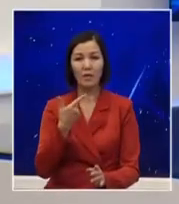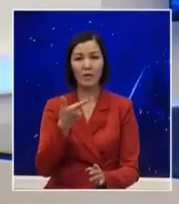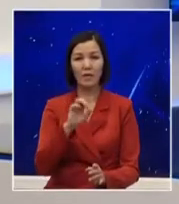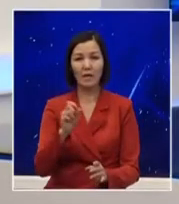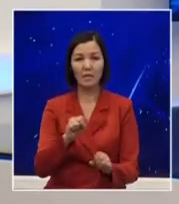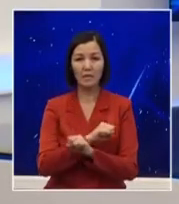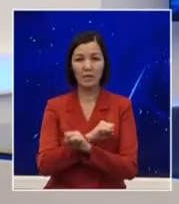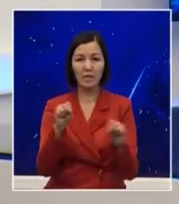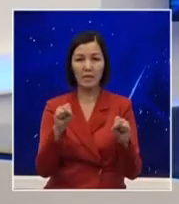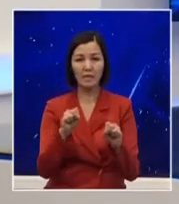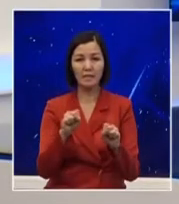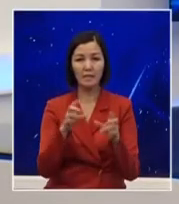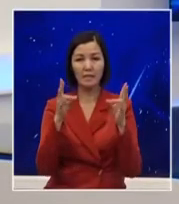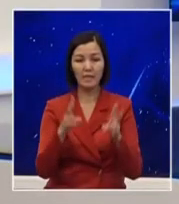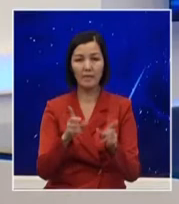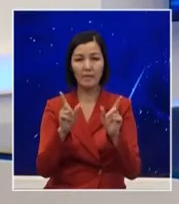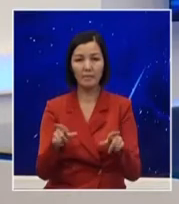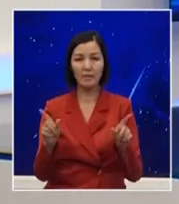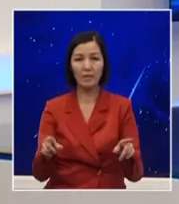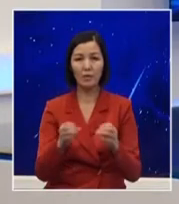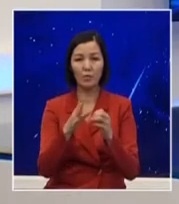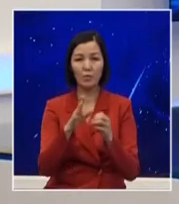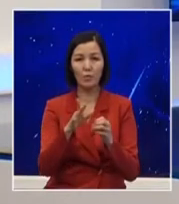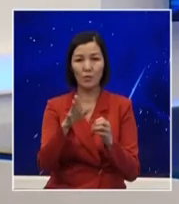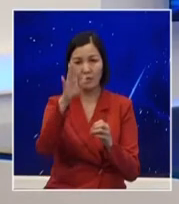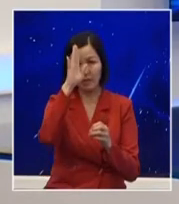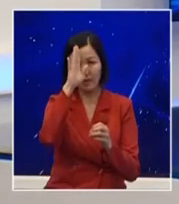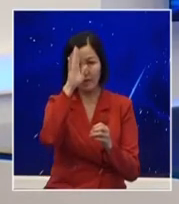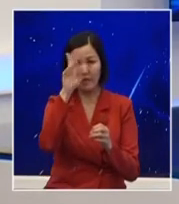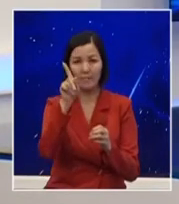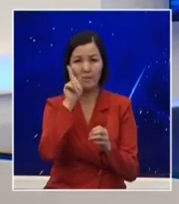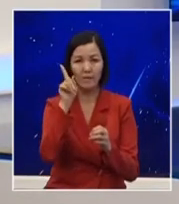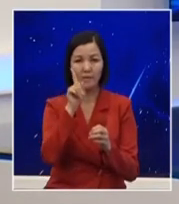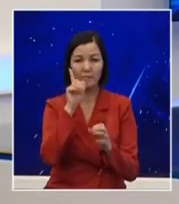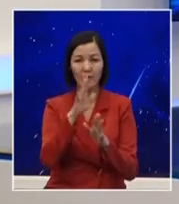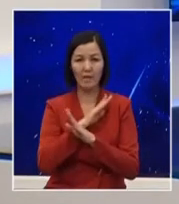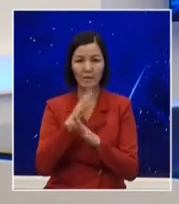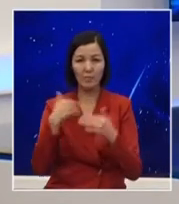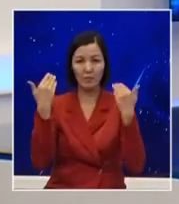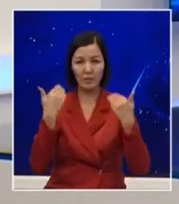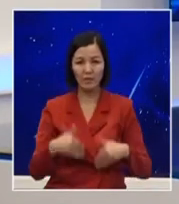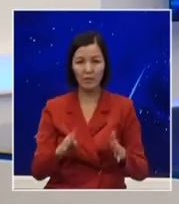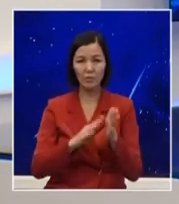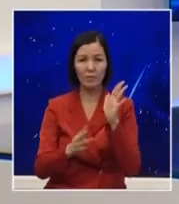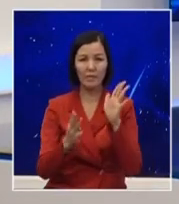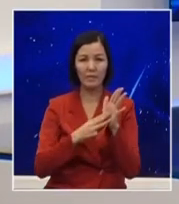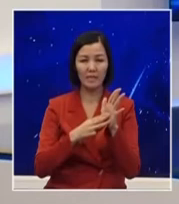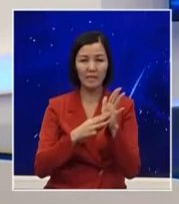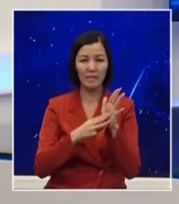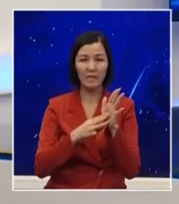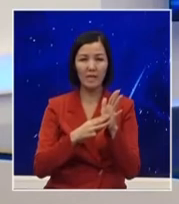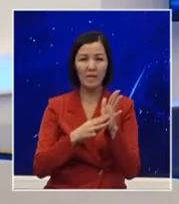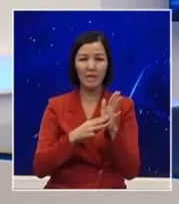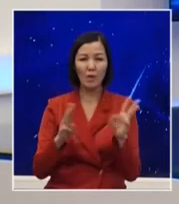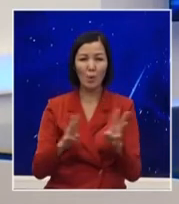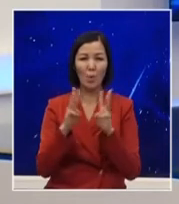Талдықорғанда газ баллон жарылысынан зардап шеккен 14 жастағы бала қайтыс болды. Оның денесін 98%-ын күйік шалған еді.